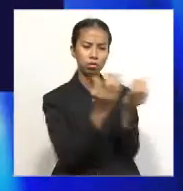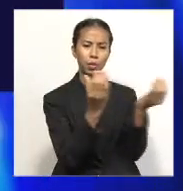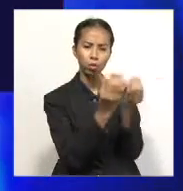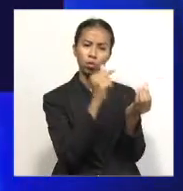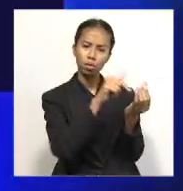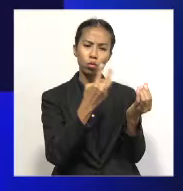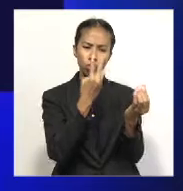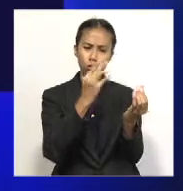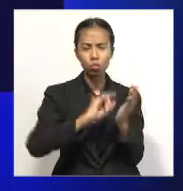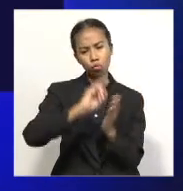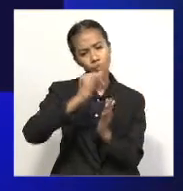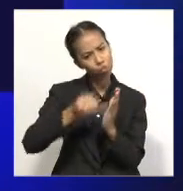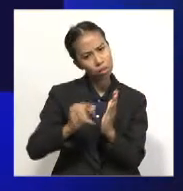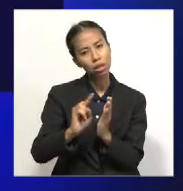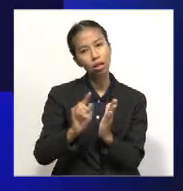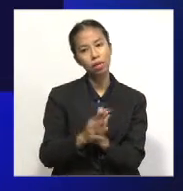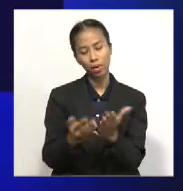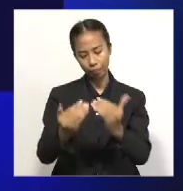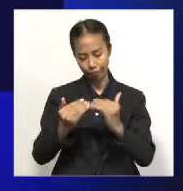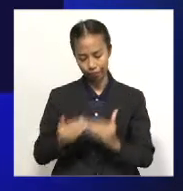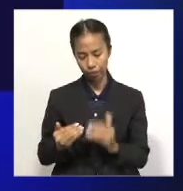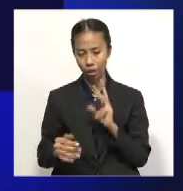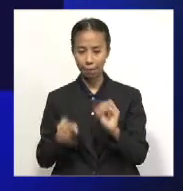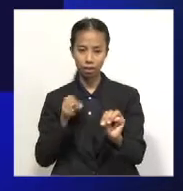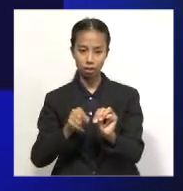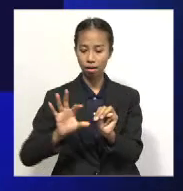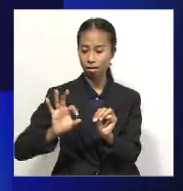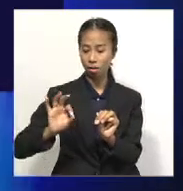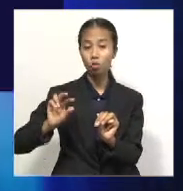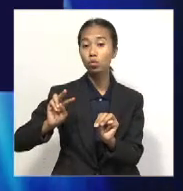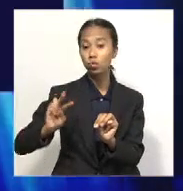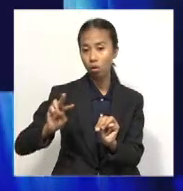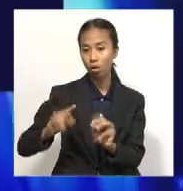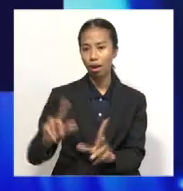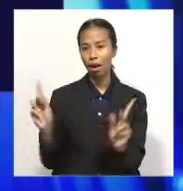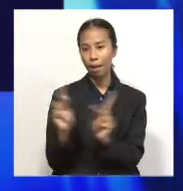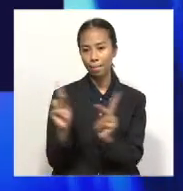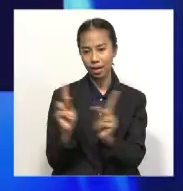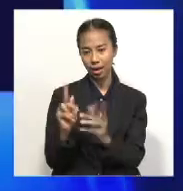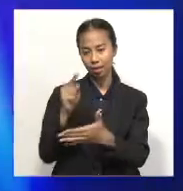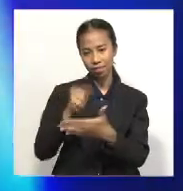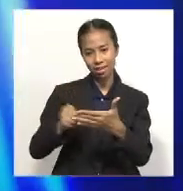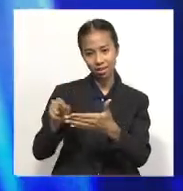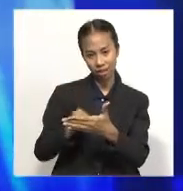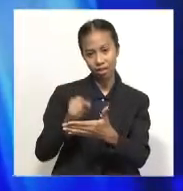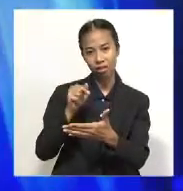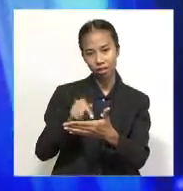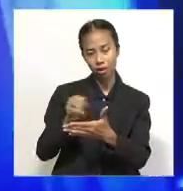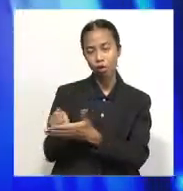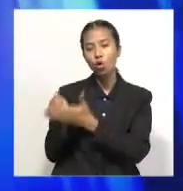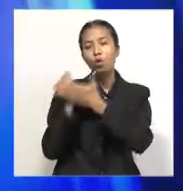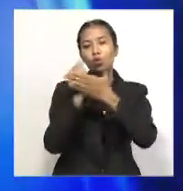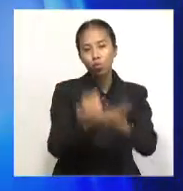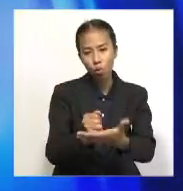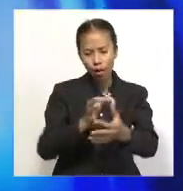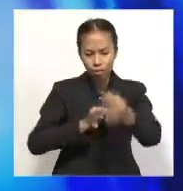ญหรือไม่ค่ะและในมาตรา92ที่กำหนดให้กรรมการประจำหน่วยเลือกตั้งหรือบุคคลอื่นสามารถลงคะแ